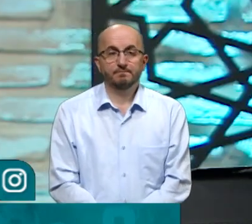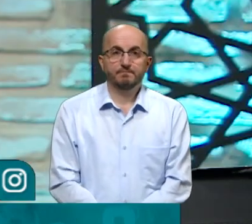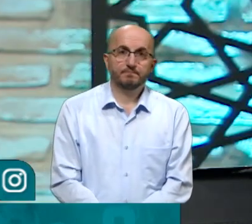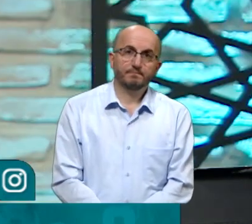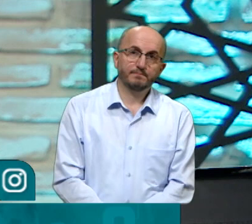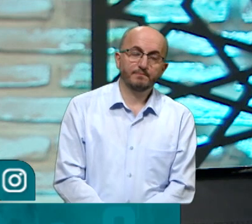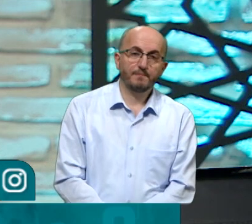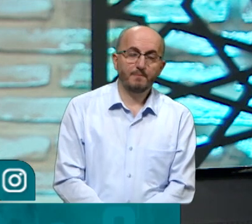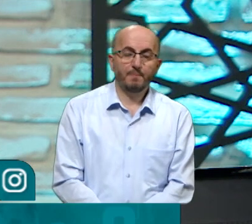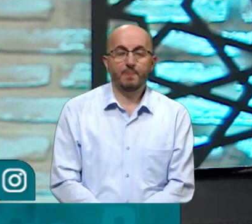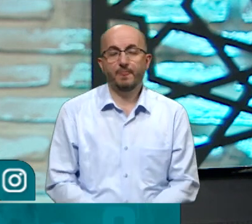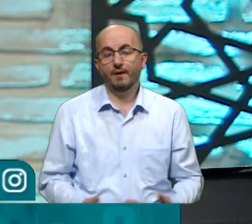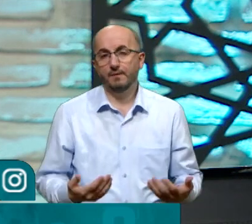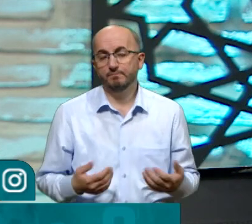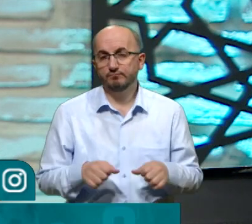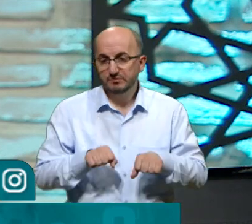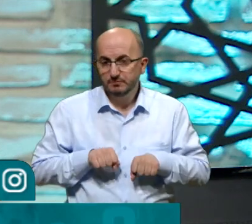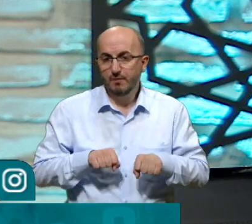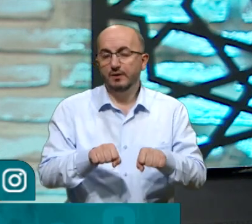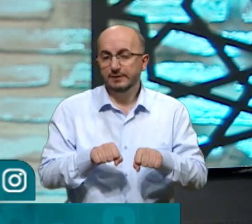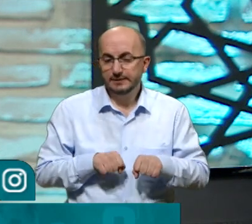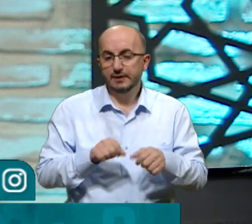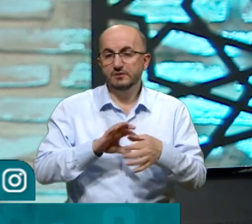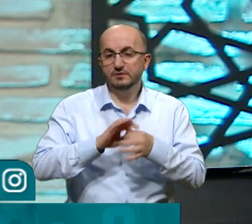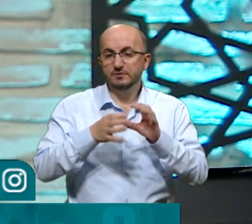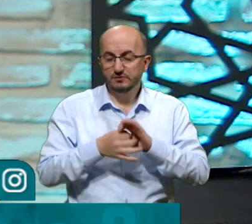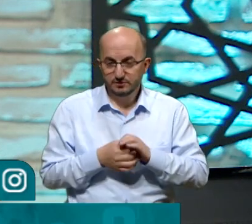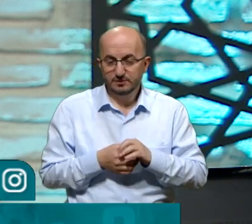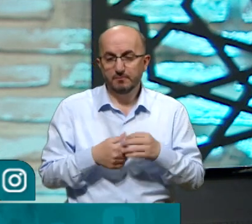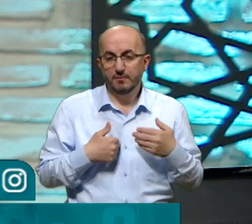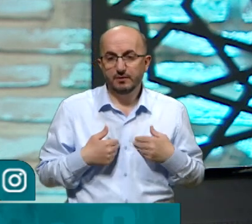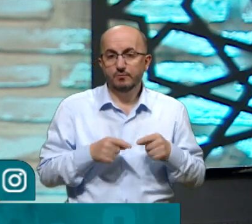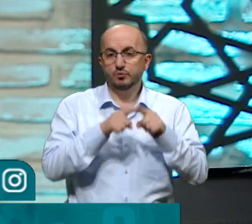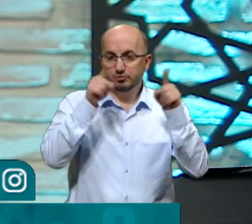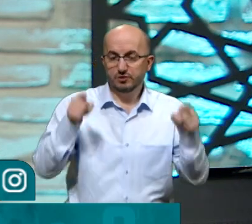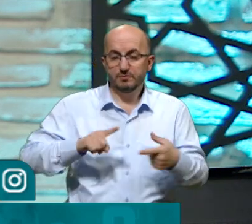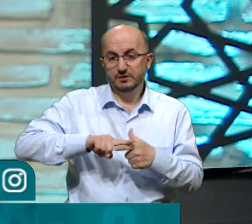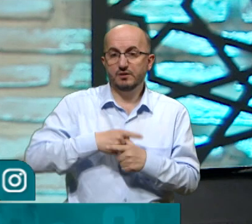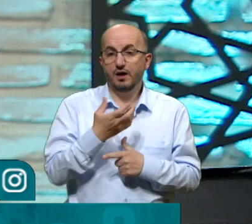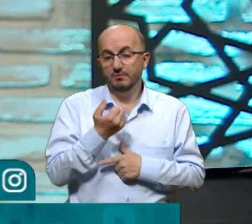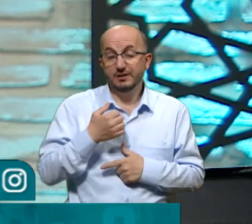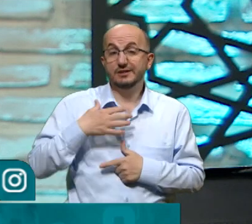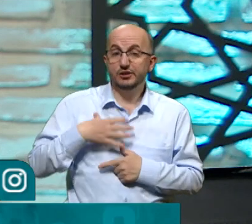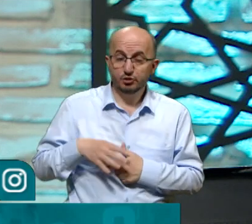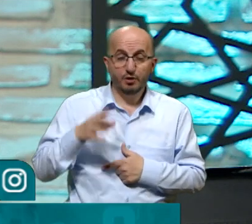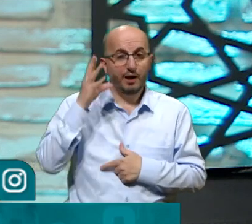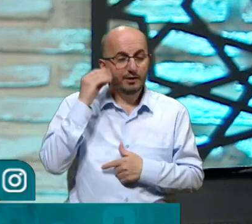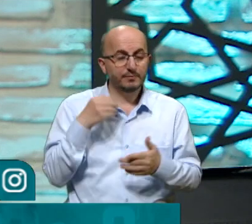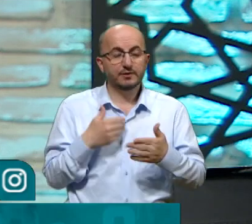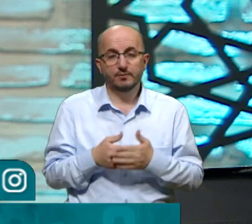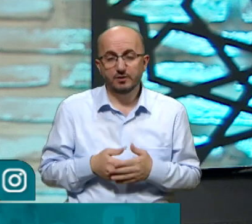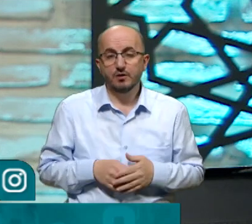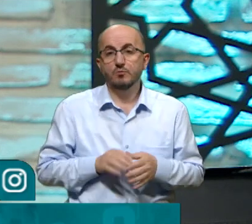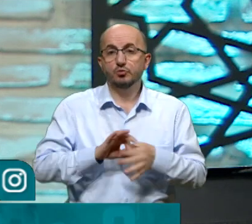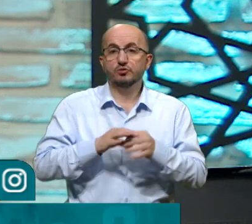sonucu daha vardı bir marketim bir market zincir Market bir dükkanı kiralamak istiyor dedi ama Anladım anladığımız